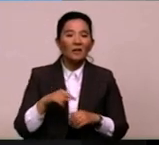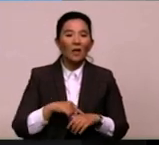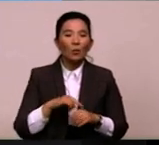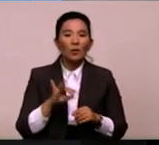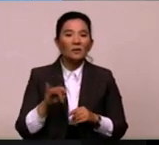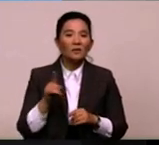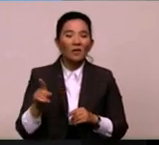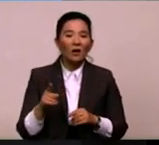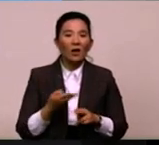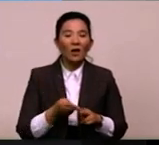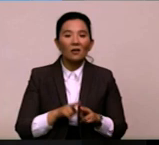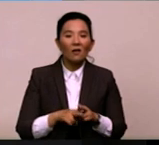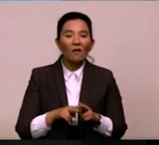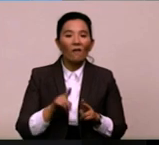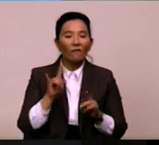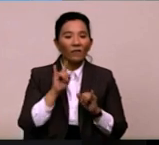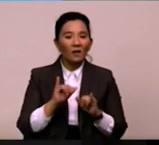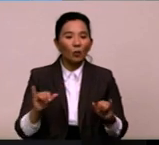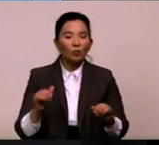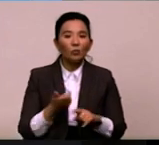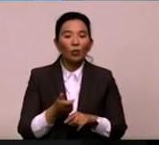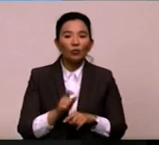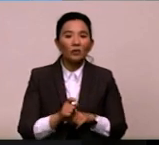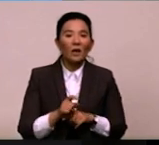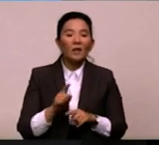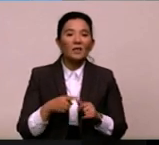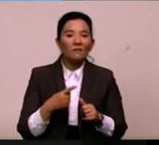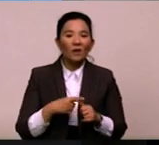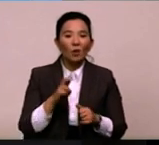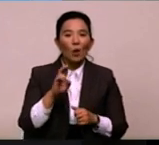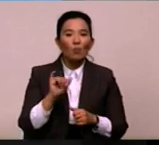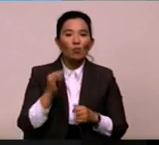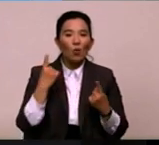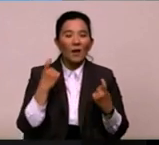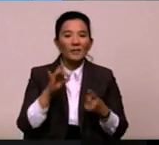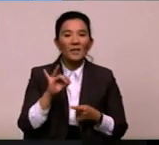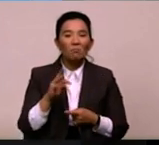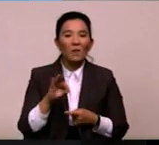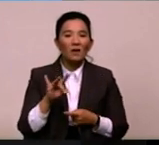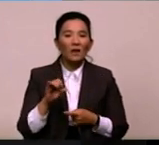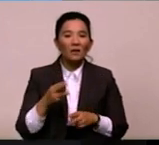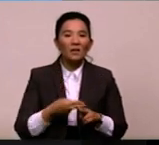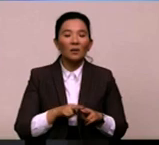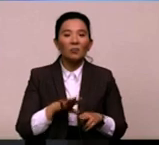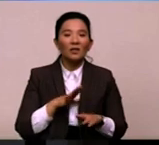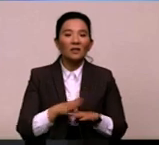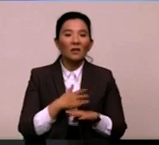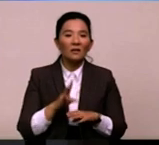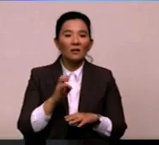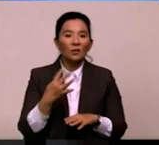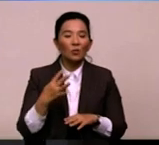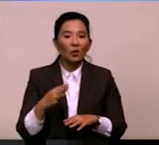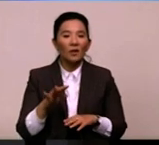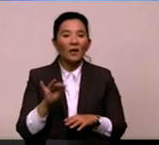них выдающимся мы, конечно, называем Бухарский эмират. Это было деление на 40 бекств